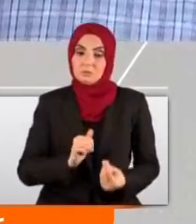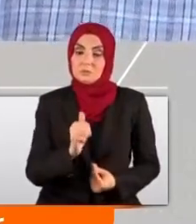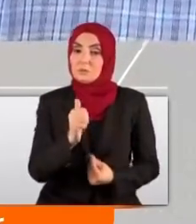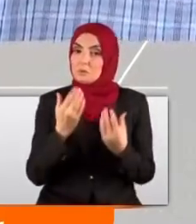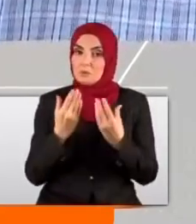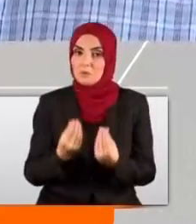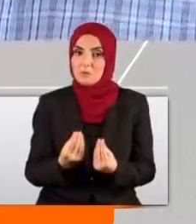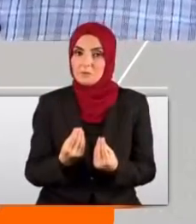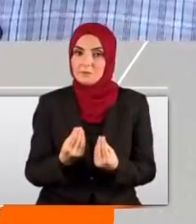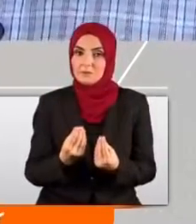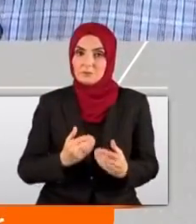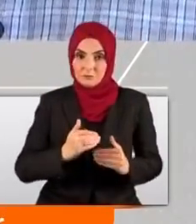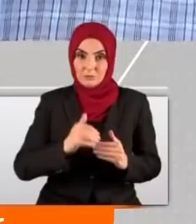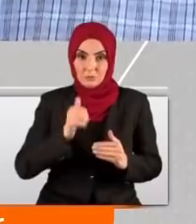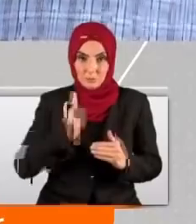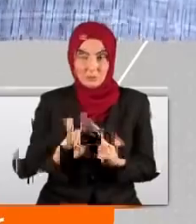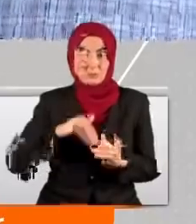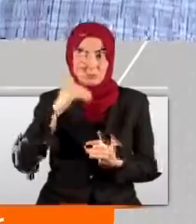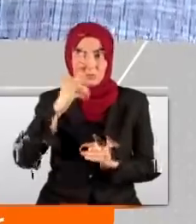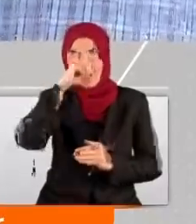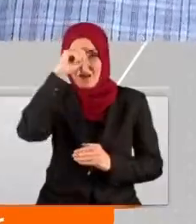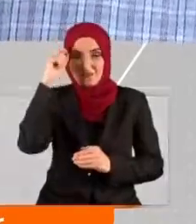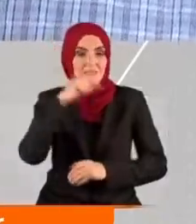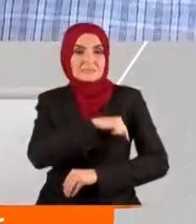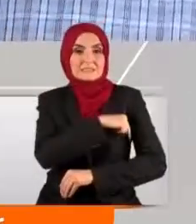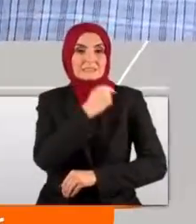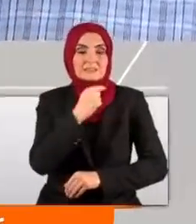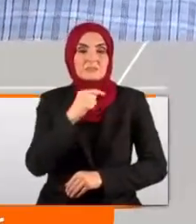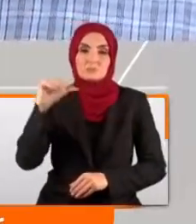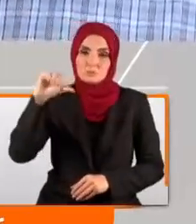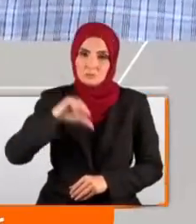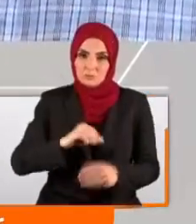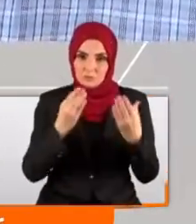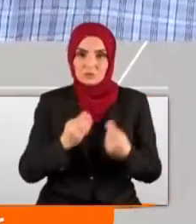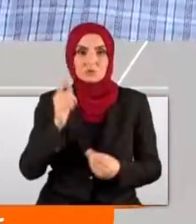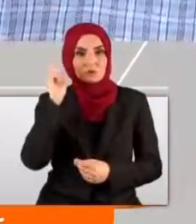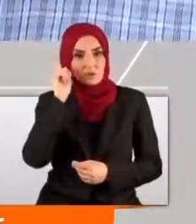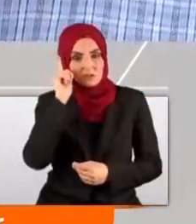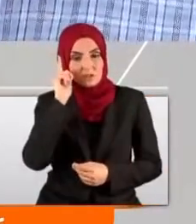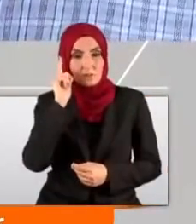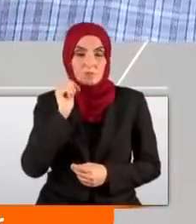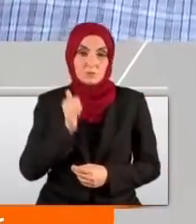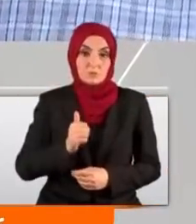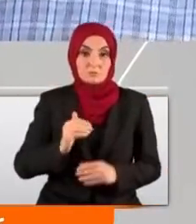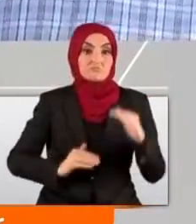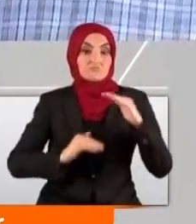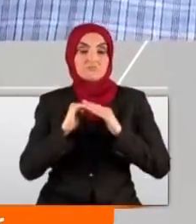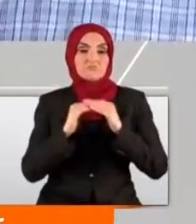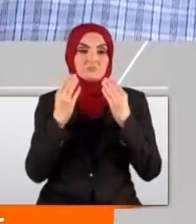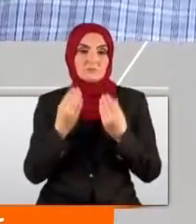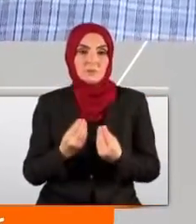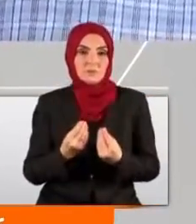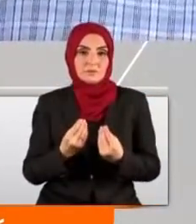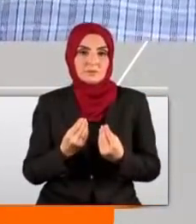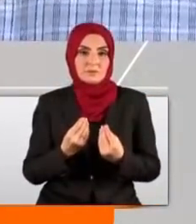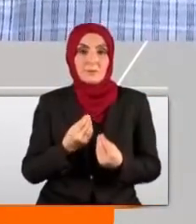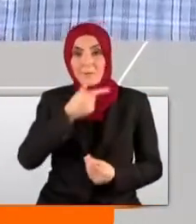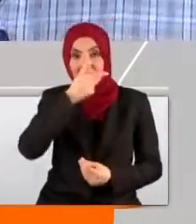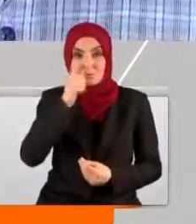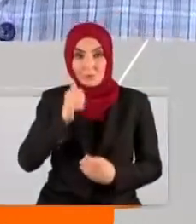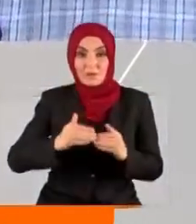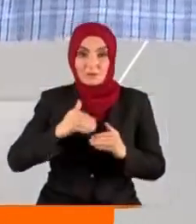itibaren hava sıcaklıkları düşüyor. Çarşamba, perşembe günleri pik yapacak. İstanbul perşembeden itibaren 15-16 dereceleri görecek.